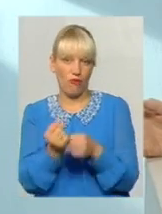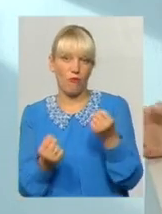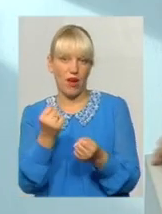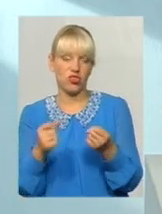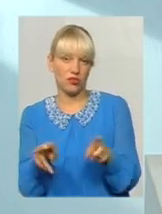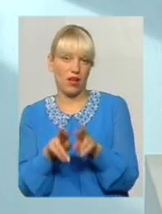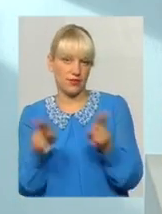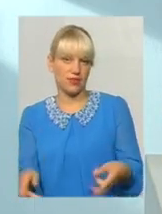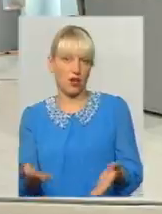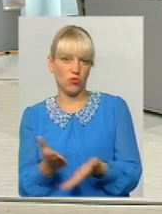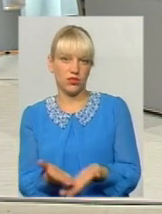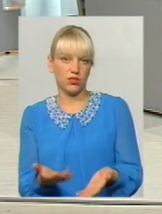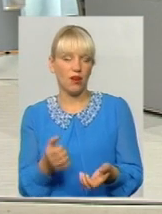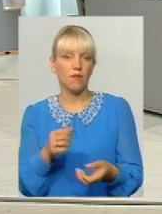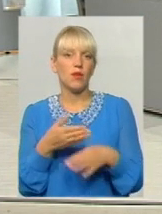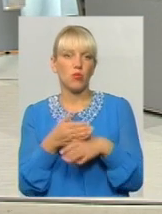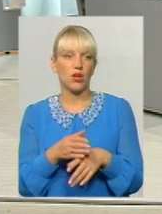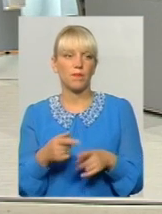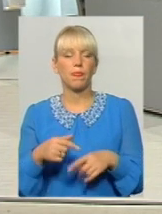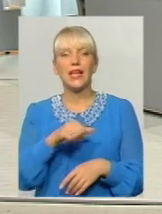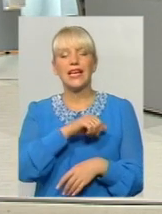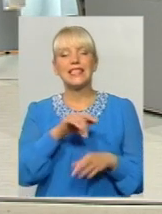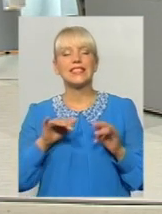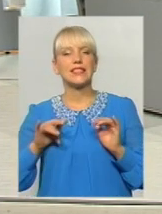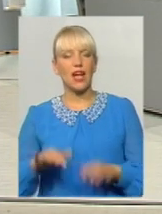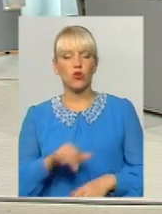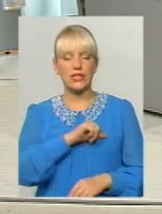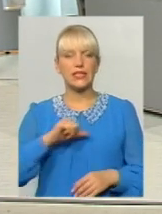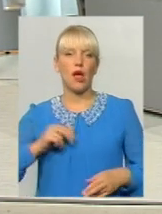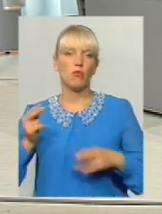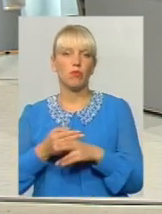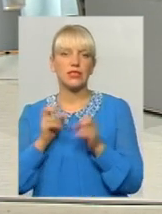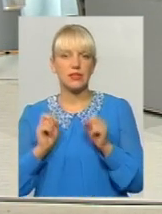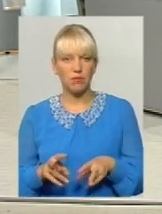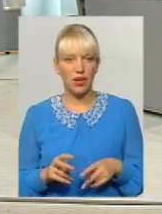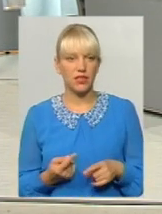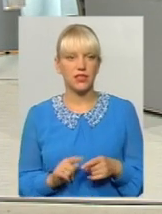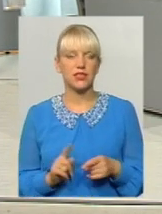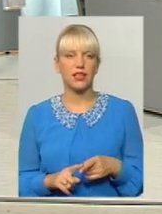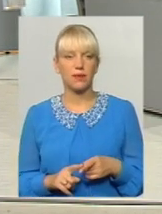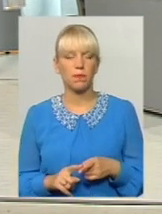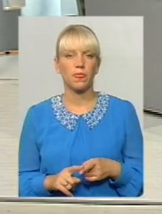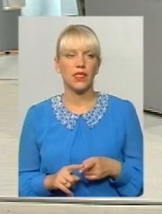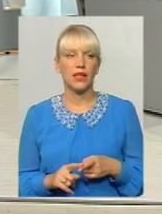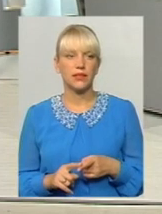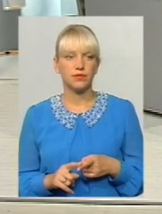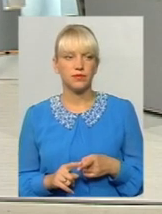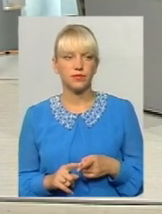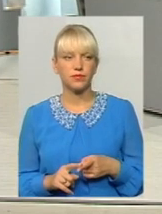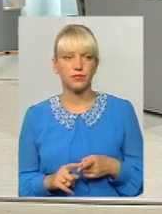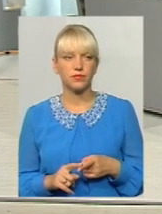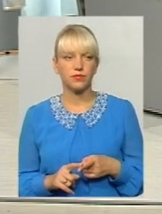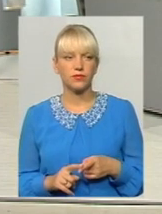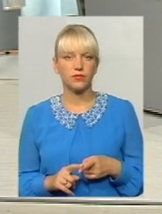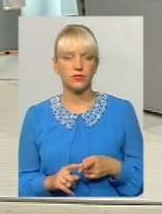теж, ну, таке, знаєте... Насправді, заходи самобезпеки, да, за кермом, там, чи взагалі під час руху автомобіля... Ні, це є порушення правил дорожнього руху. Тут, я думаю, так. Тут, ну, і